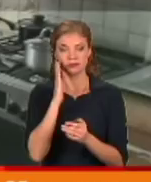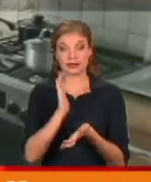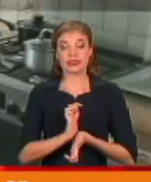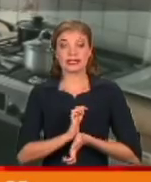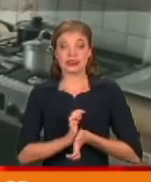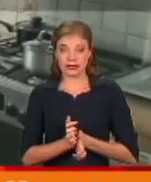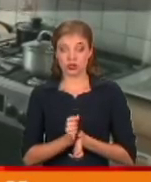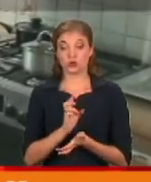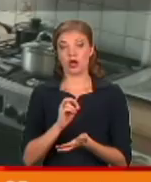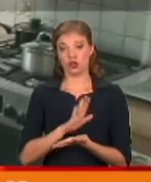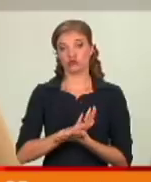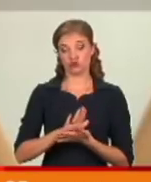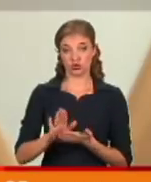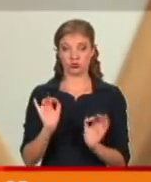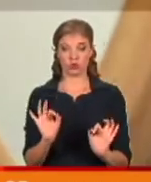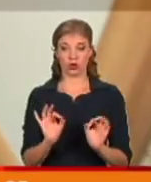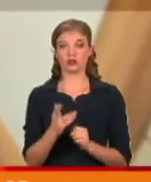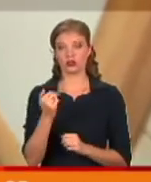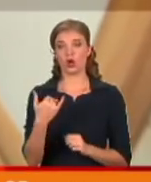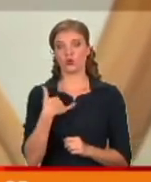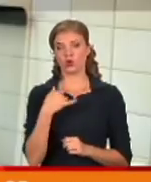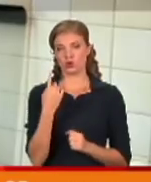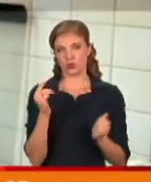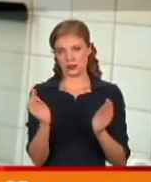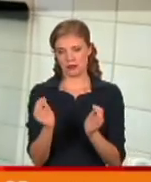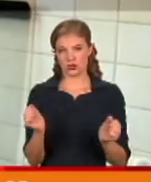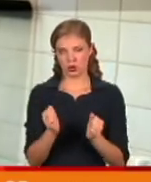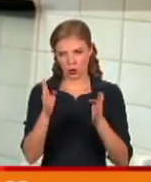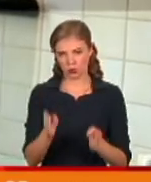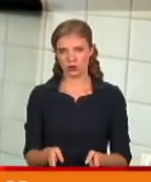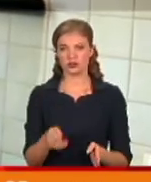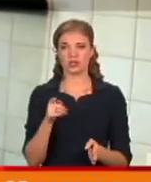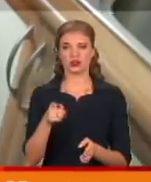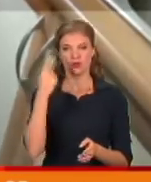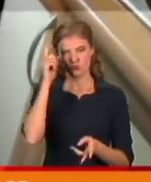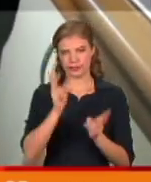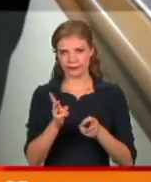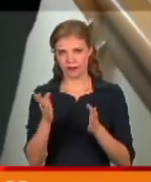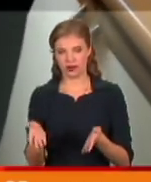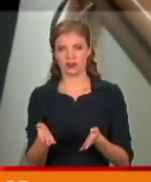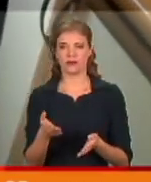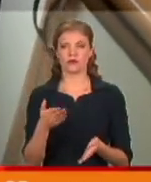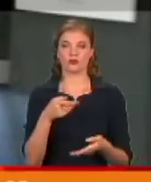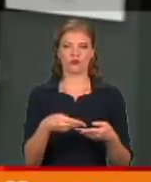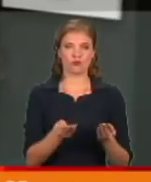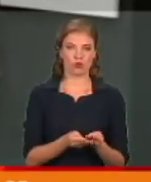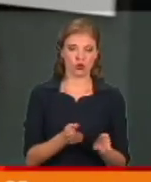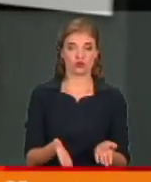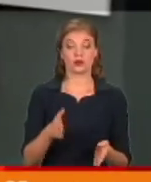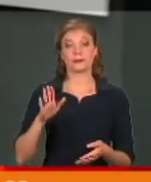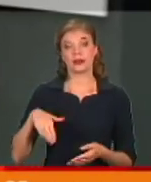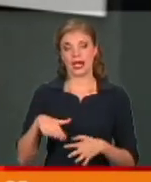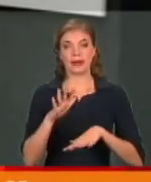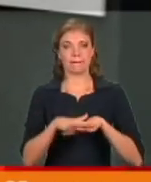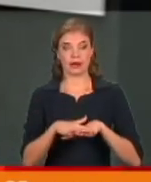Тісно, але чисто і охайно. Да, у нас такий маленький холодильник. Ну, все, наша мультиварка, наша посуд. Далі